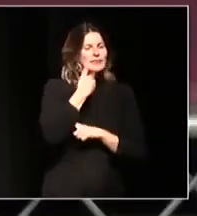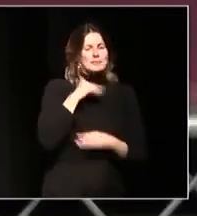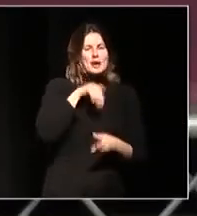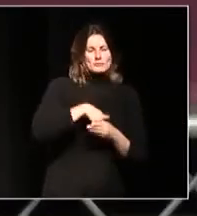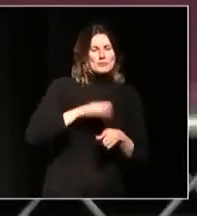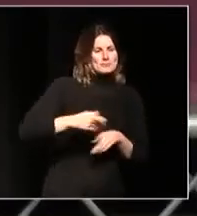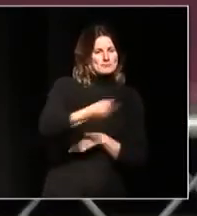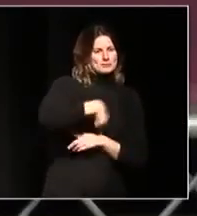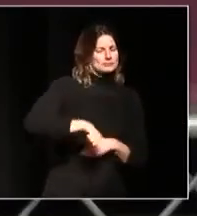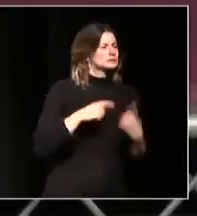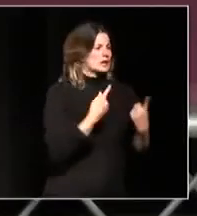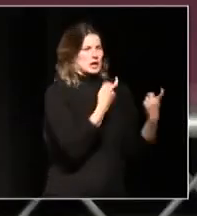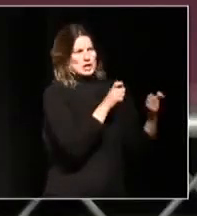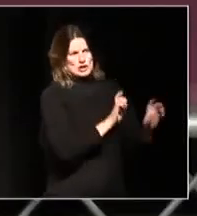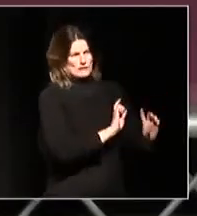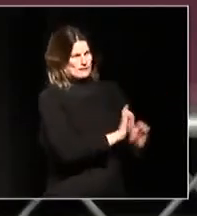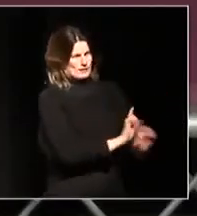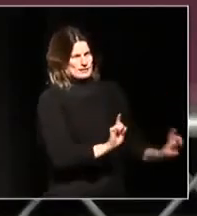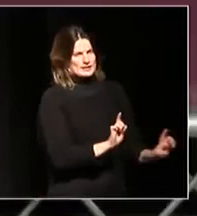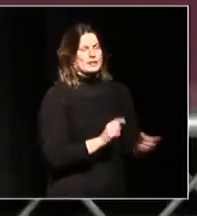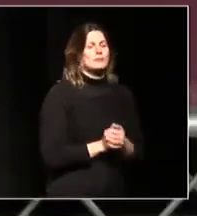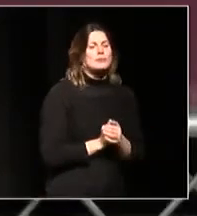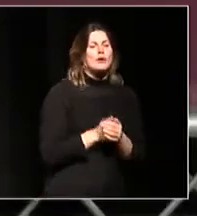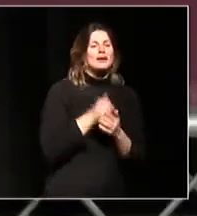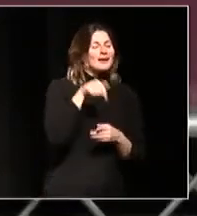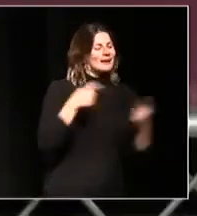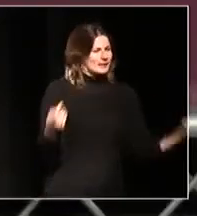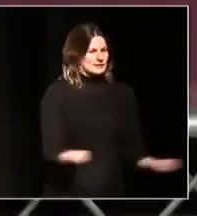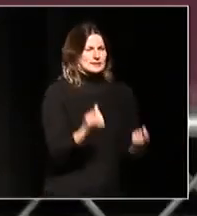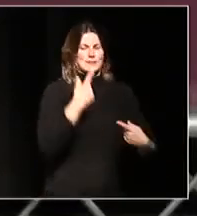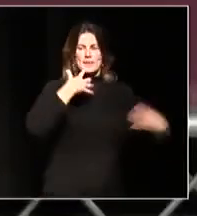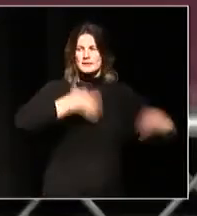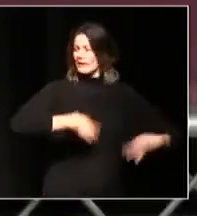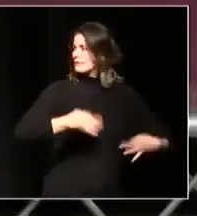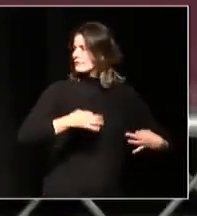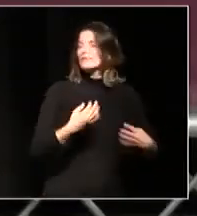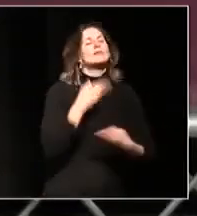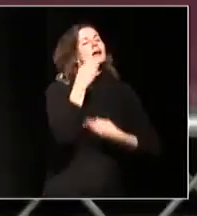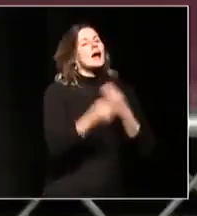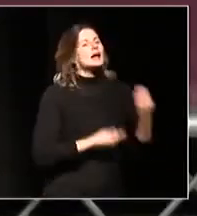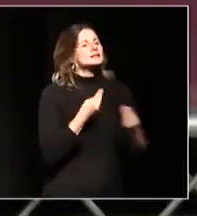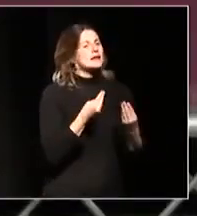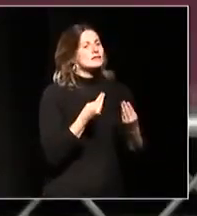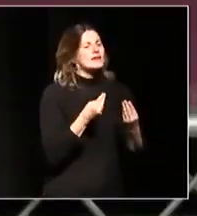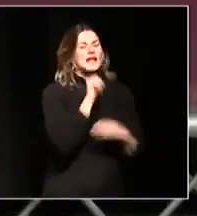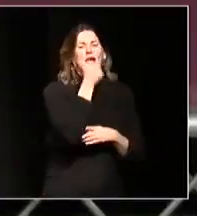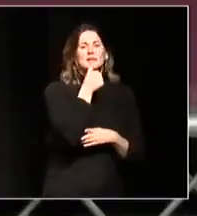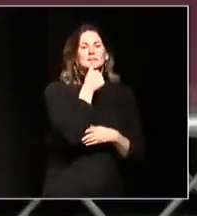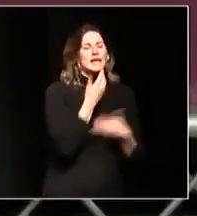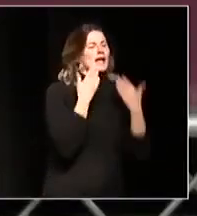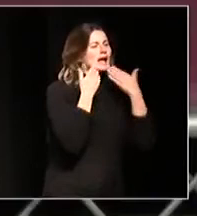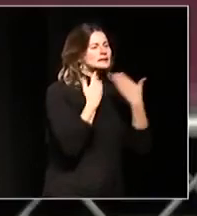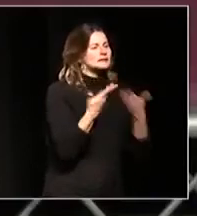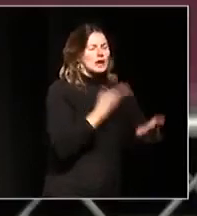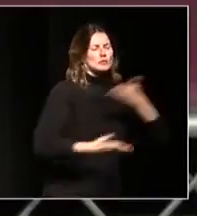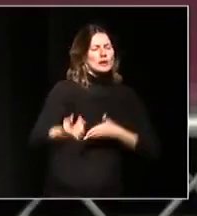per nosaltres, ni falta que fa. Aquesta campanya, és veritat, s'ha fet amb les mans de tots i totes,